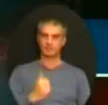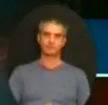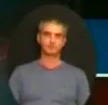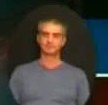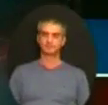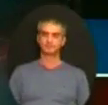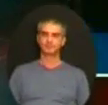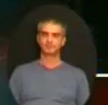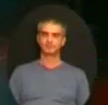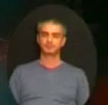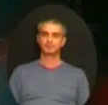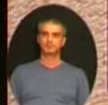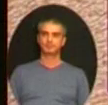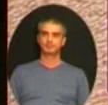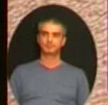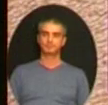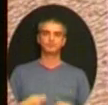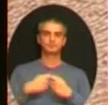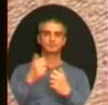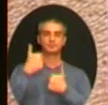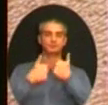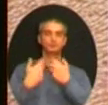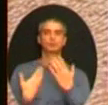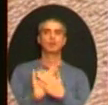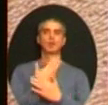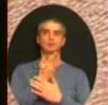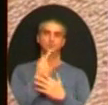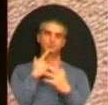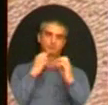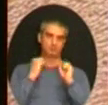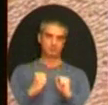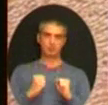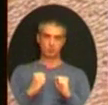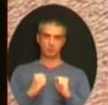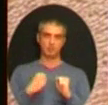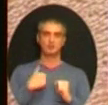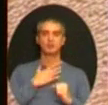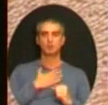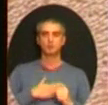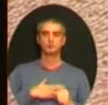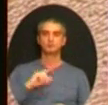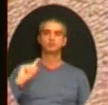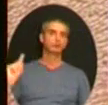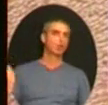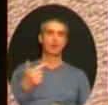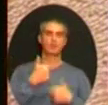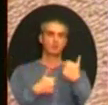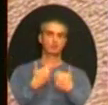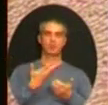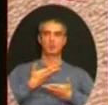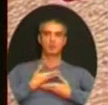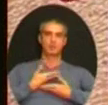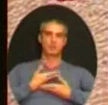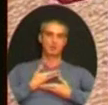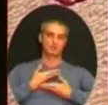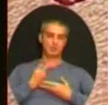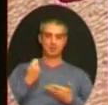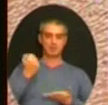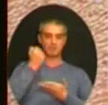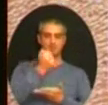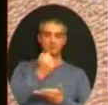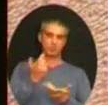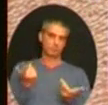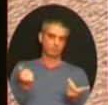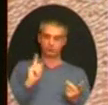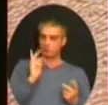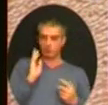במליאה. לגבי המתמודדים החדשים, בוודאי שהיינו רוצים שכל מתמודד יקבל מימון,